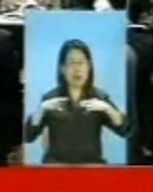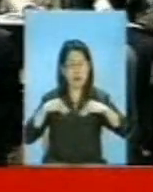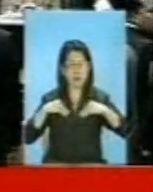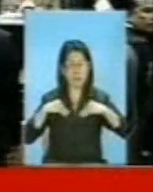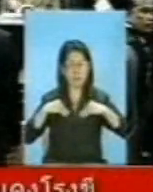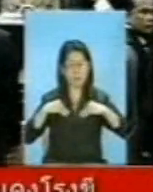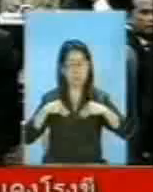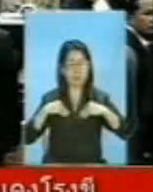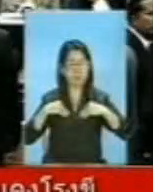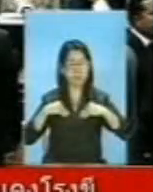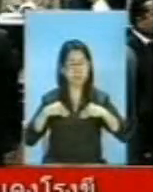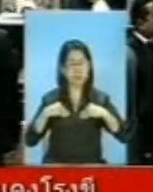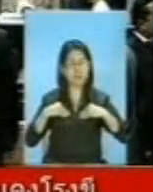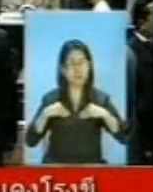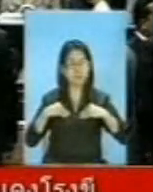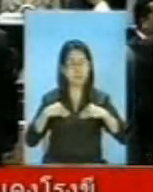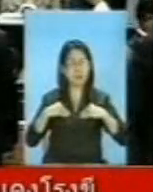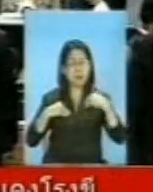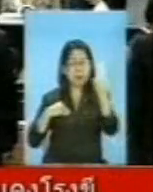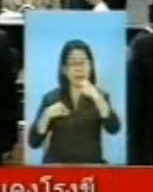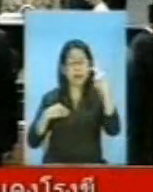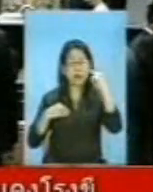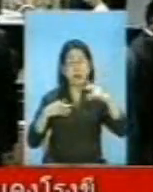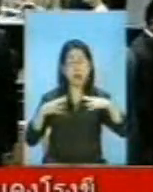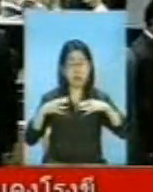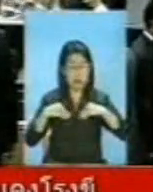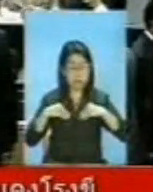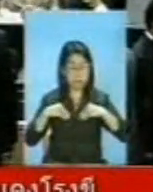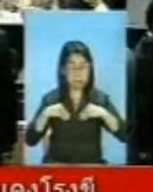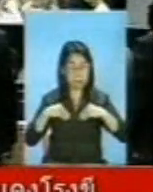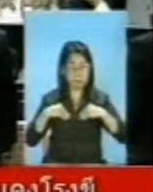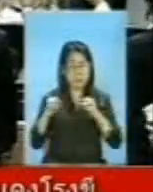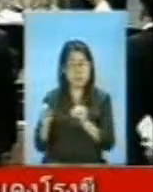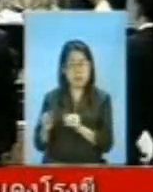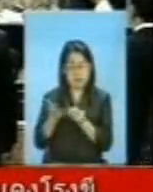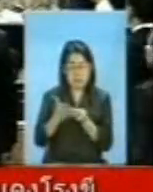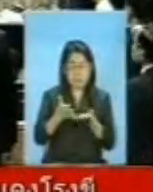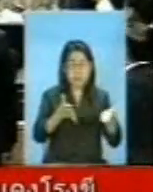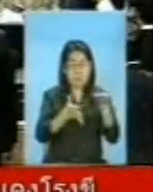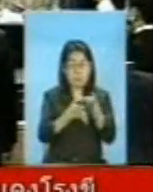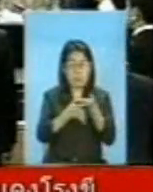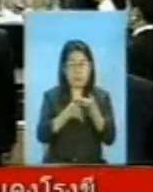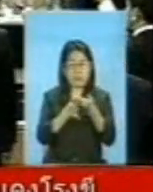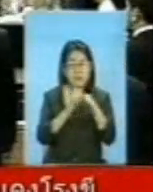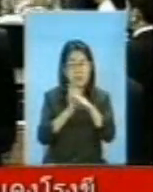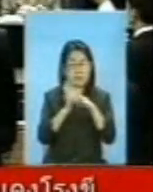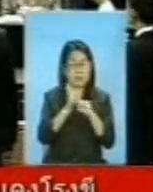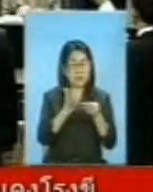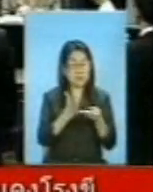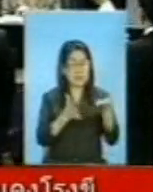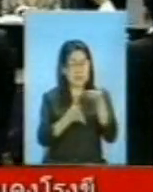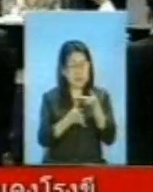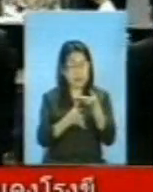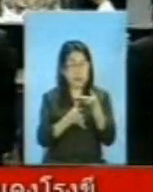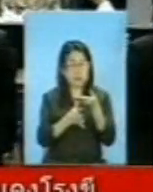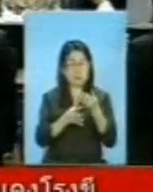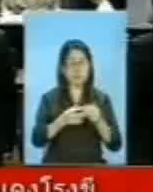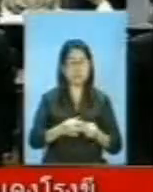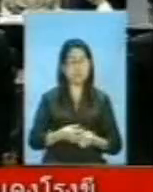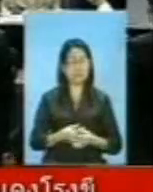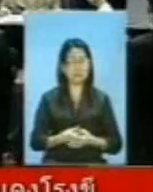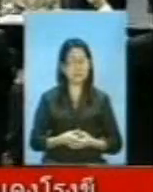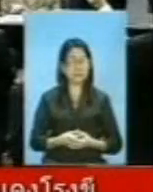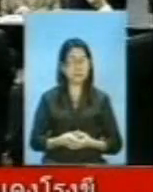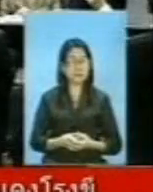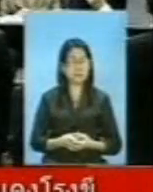ที่จะท่านได้เห็นด้วยกับการให้เลื่อนมติ มาการให้แล้วหลังจาก